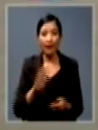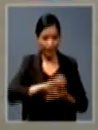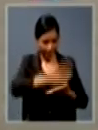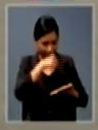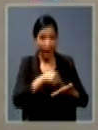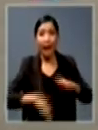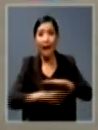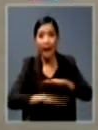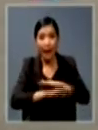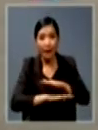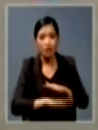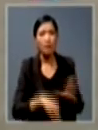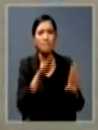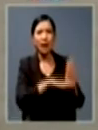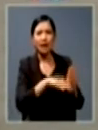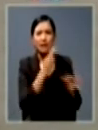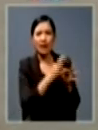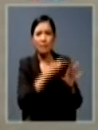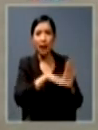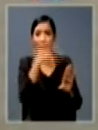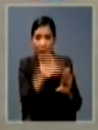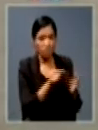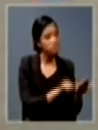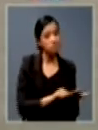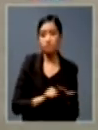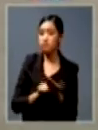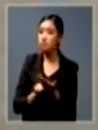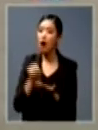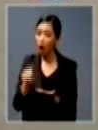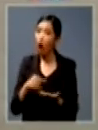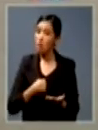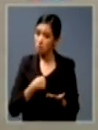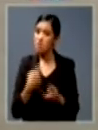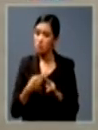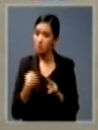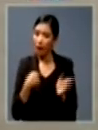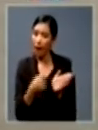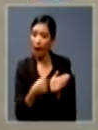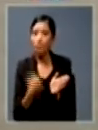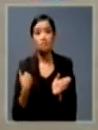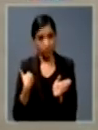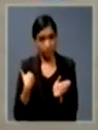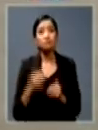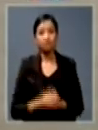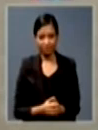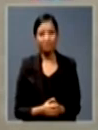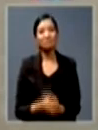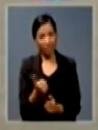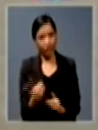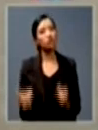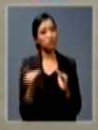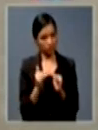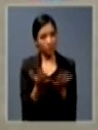ลักฐานที่ขึ้นทะเบียนเอาไว้ที่ธนาคารไปยืนยันที่ธนาคารของท่านที่ไปขึ้นทะเบียนรอบแรกอีกครั้งนึงนะคะก็จะได้รับตาม